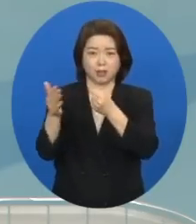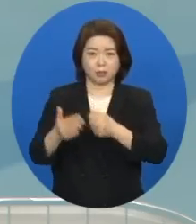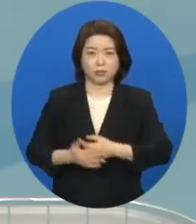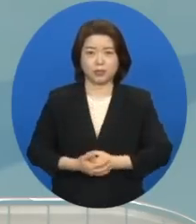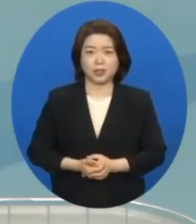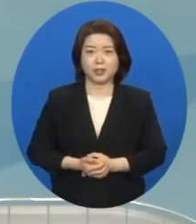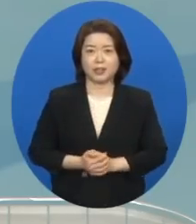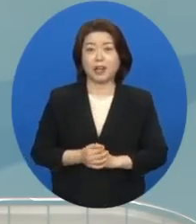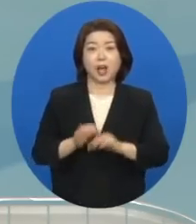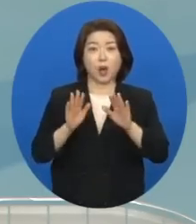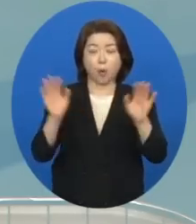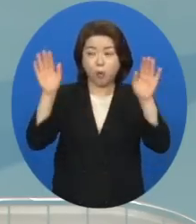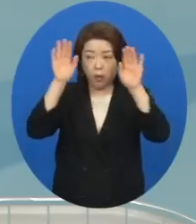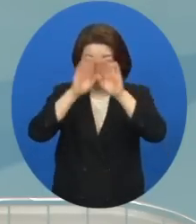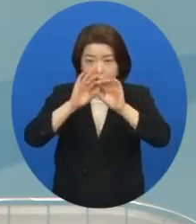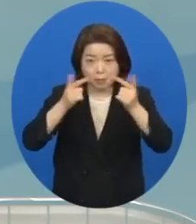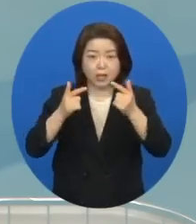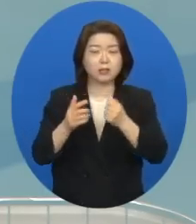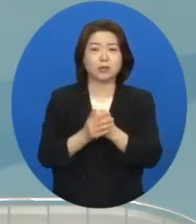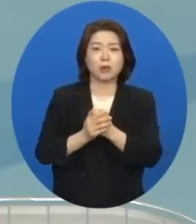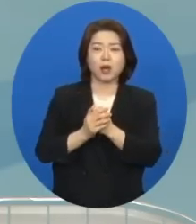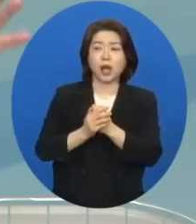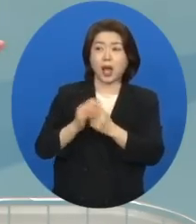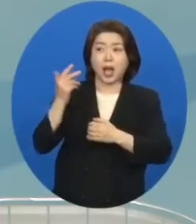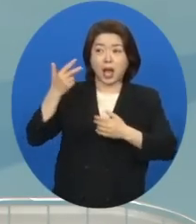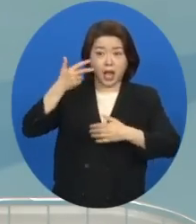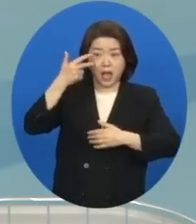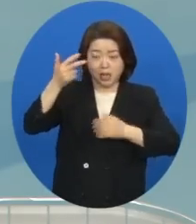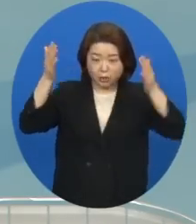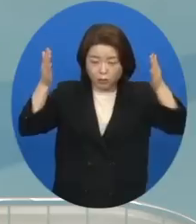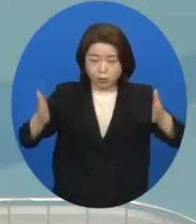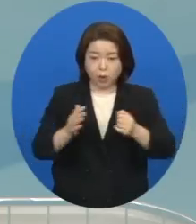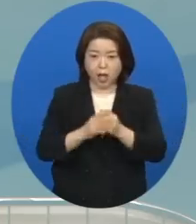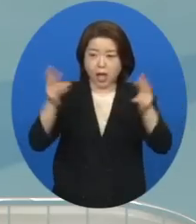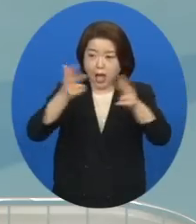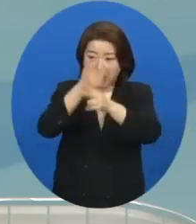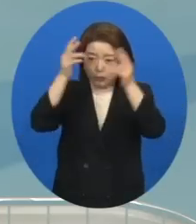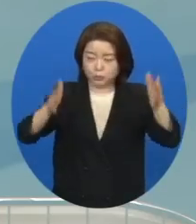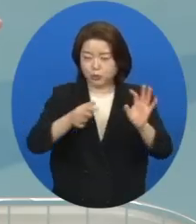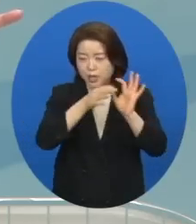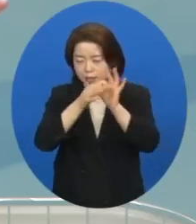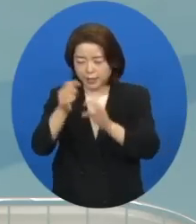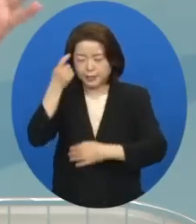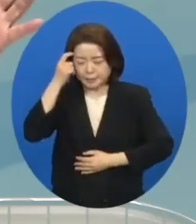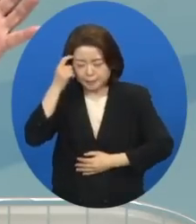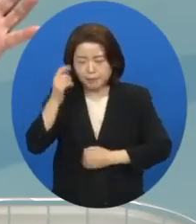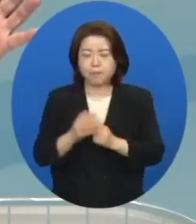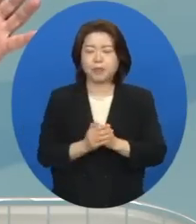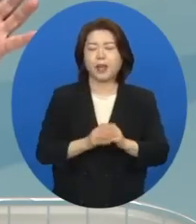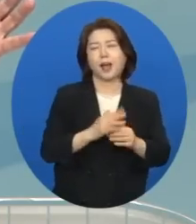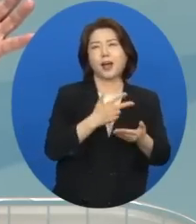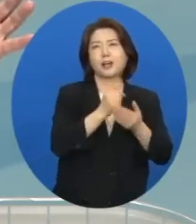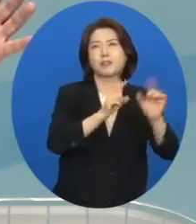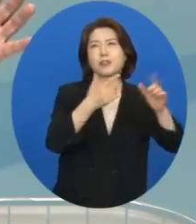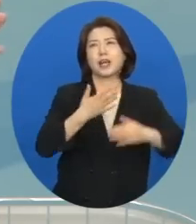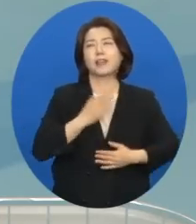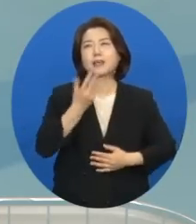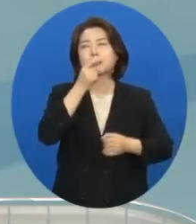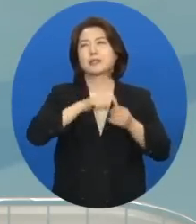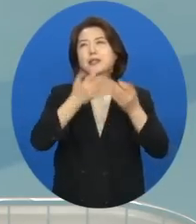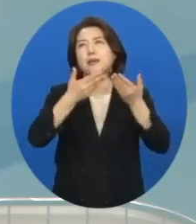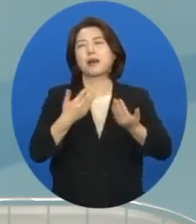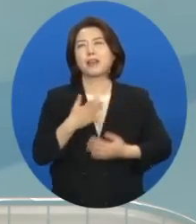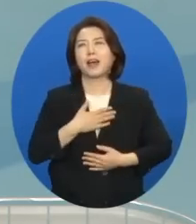오늘 밤이 아니고 한 주간 내내 그 생각이 든 거예요. 이번 주일에 성찬 받았어.